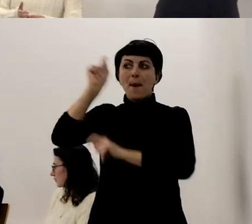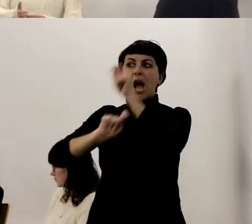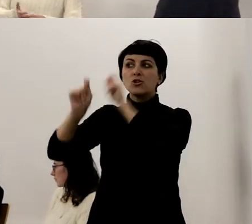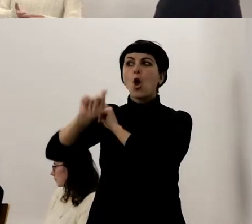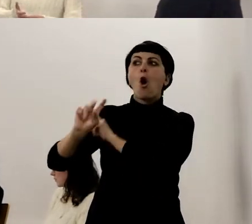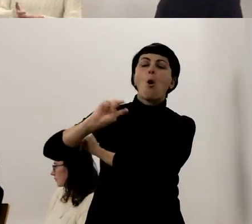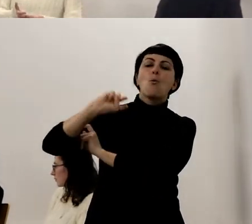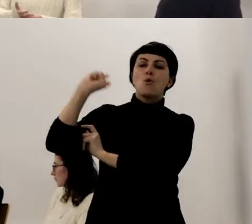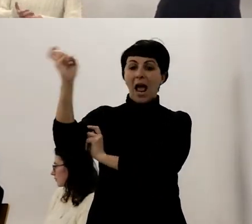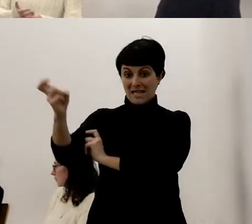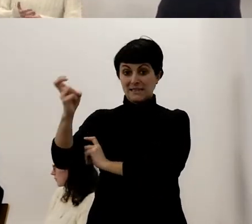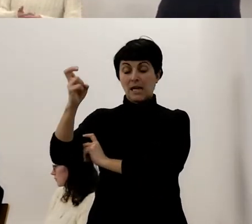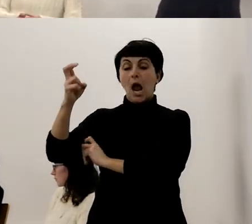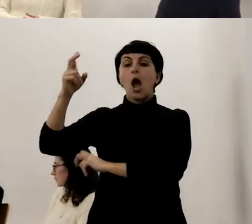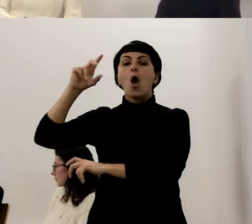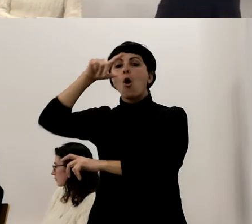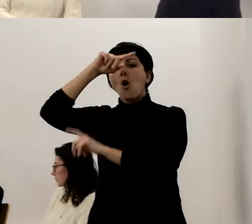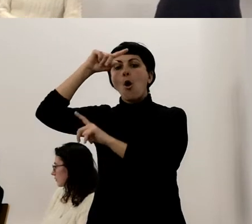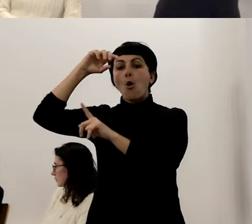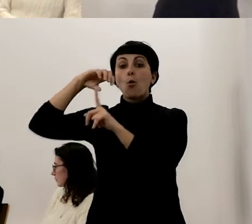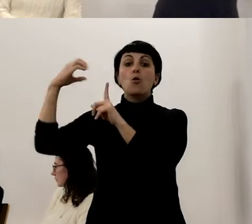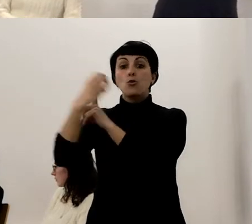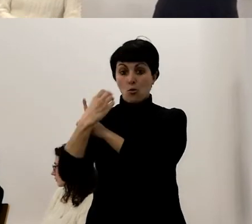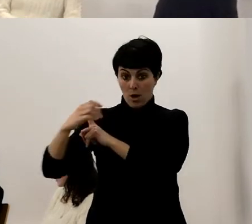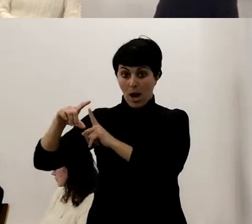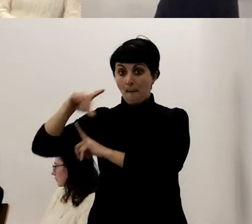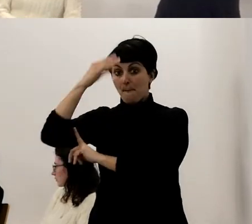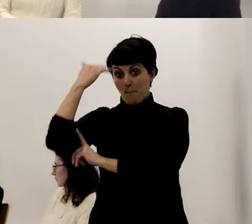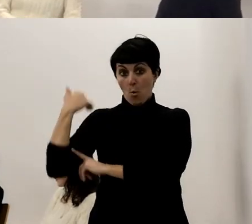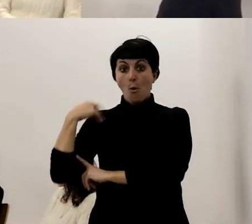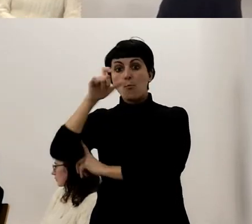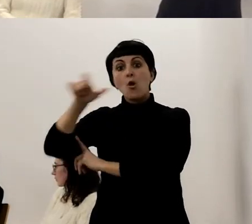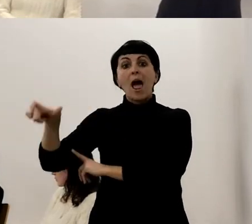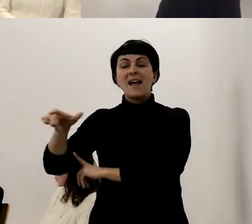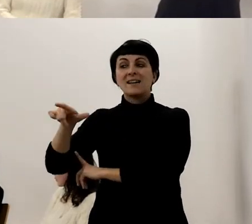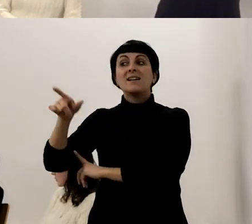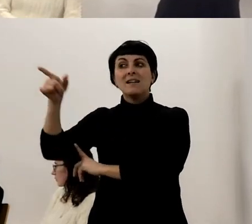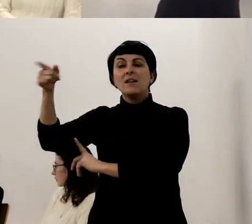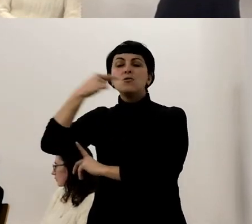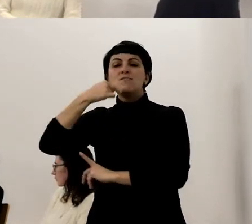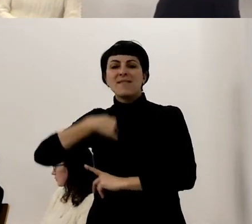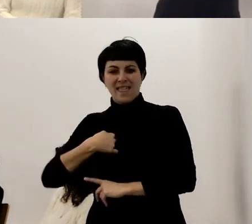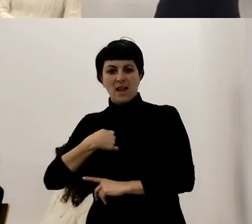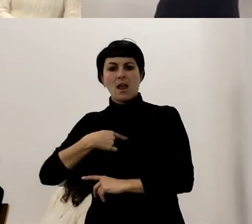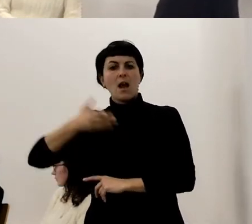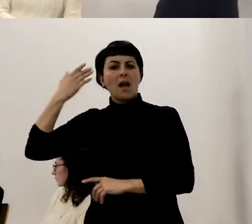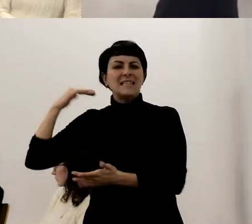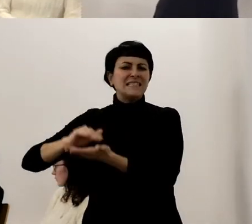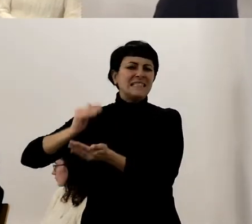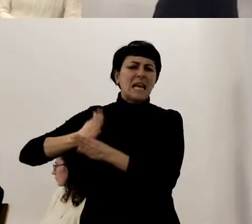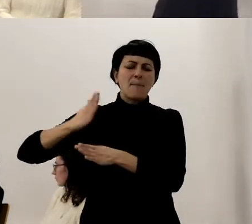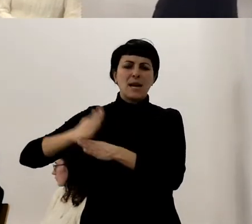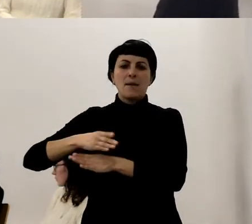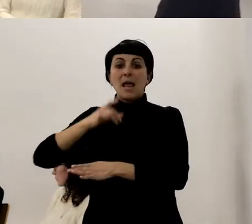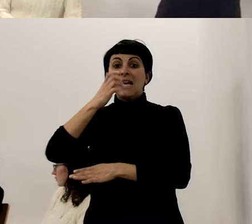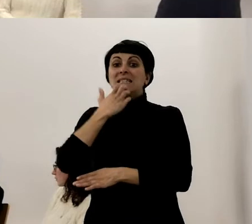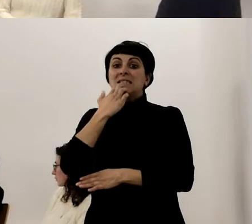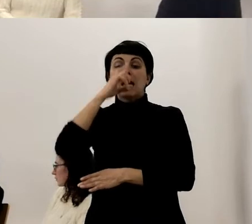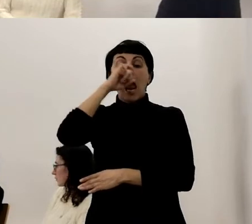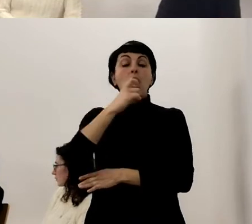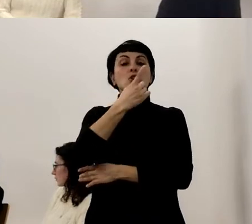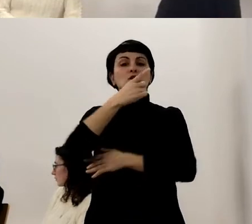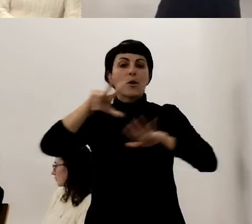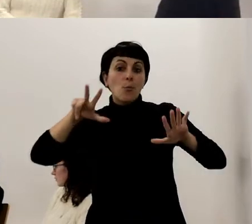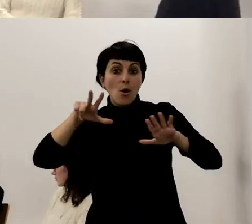soc de cultura popular, a mi hi havia una persona que sempre em deia quan tinguis 18 anys et tocaré el cul. I quan tinguis 18 anys et